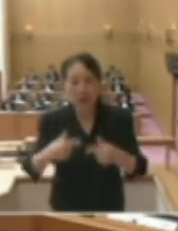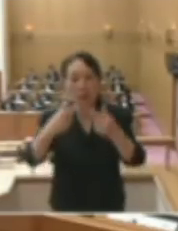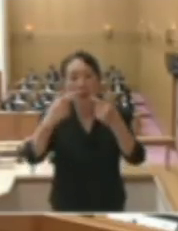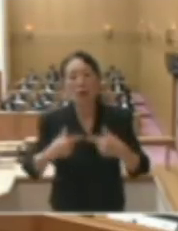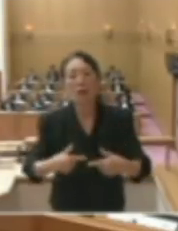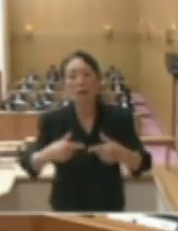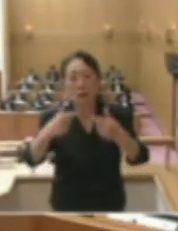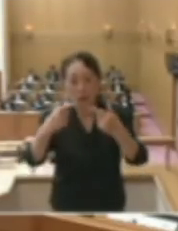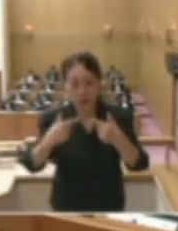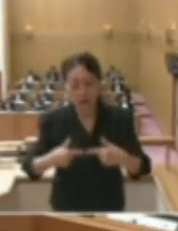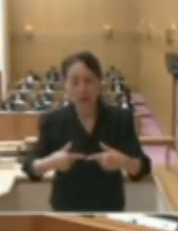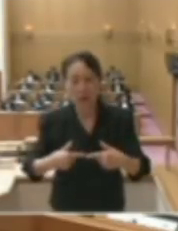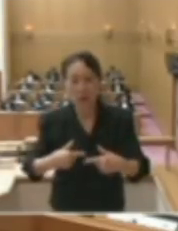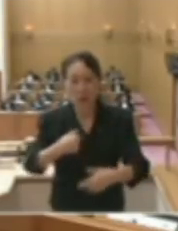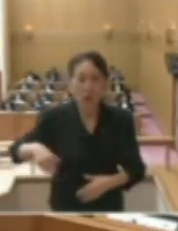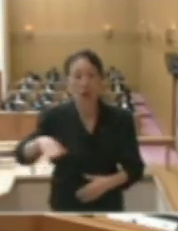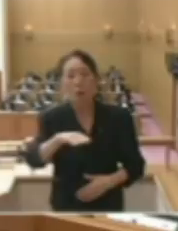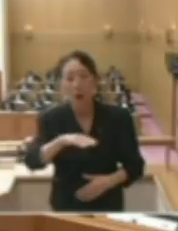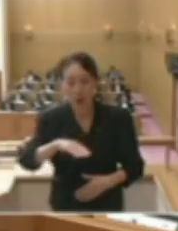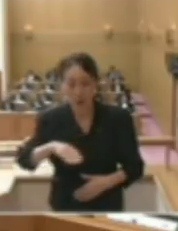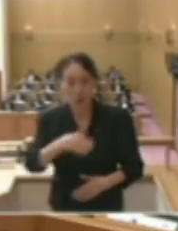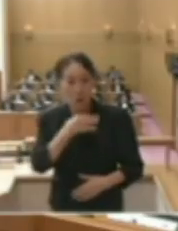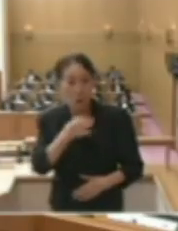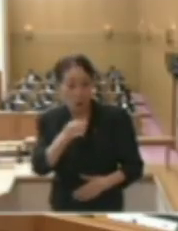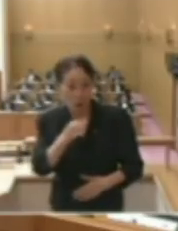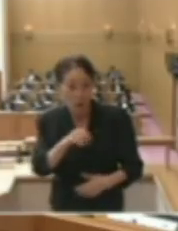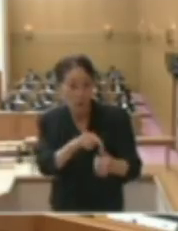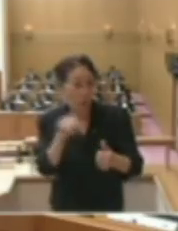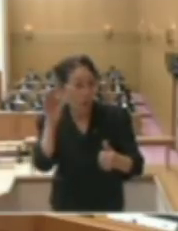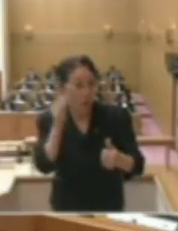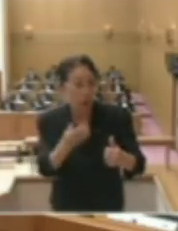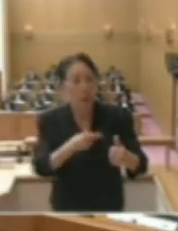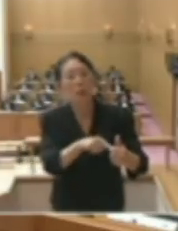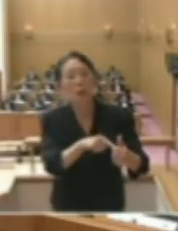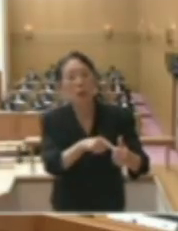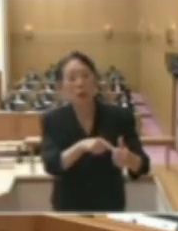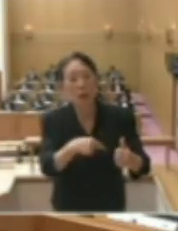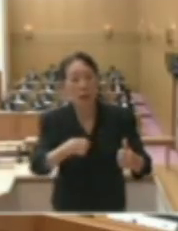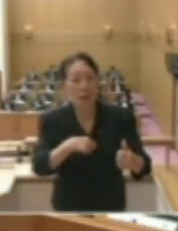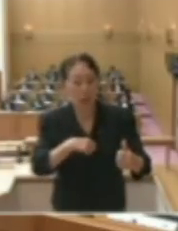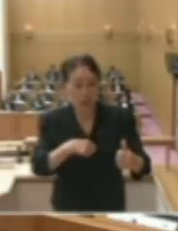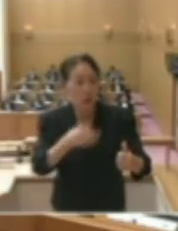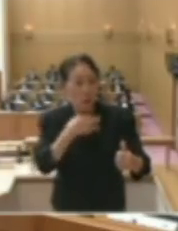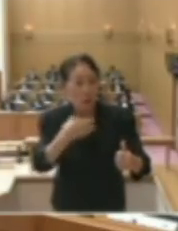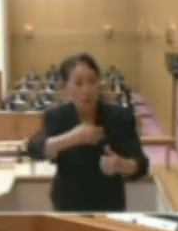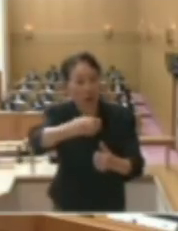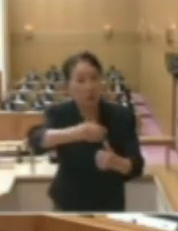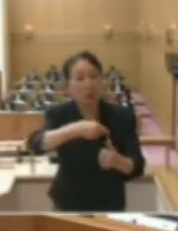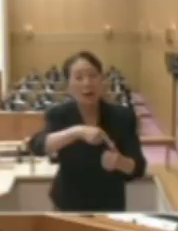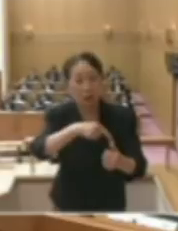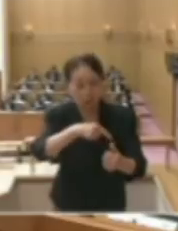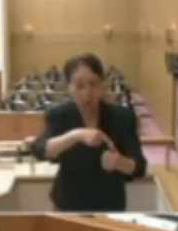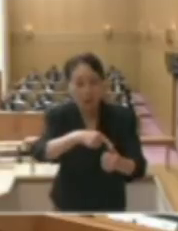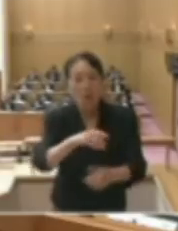毎日、我々の言葉に耳を傾けて、吸い上げてくれたと。まずこ